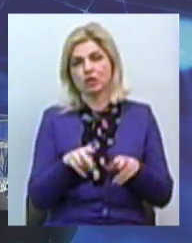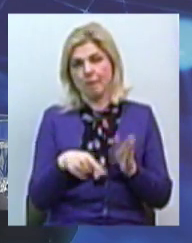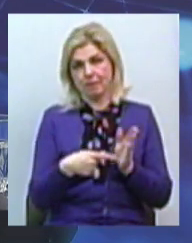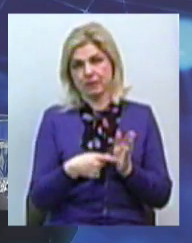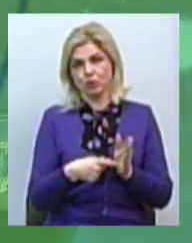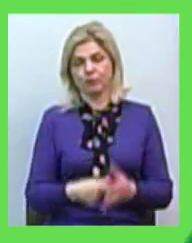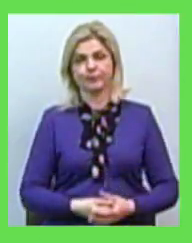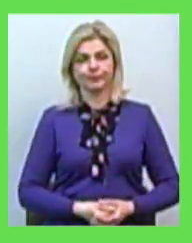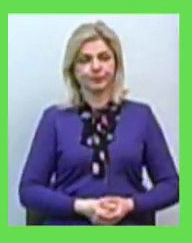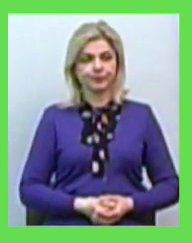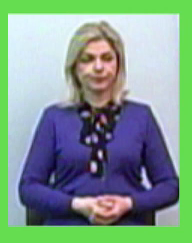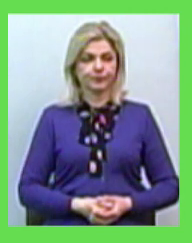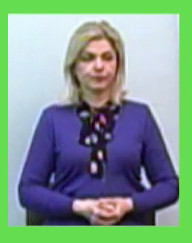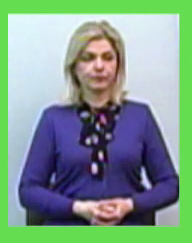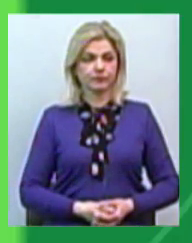ласка.